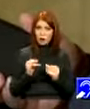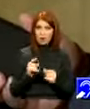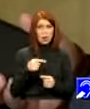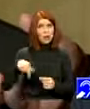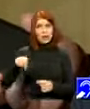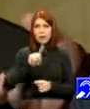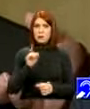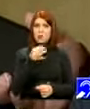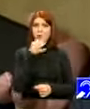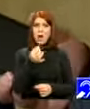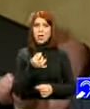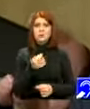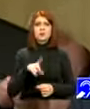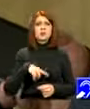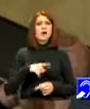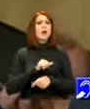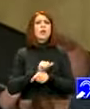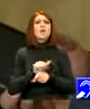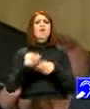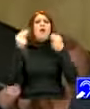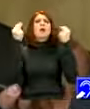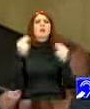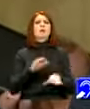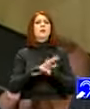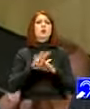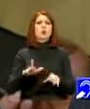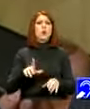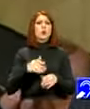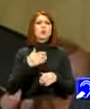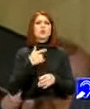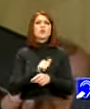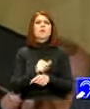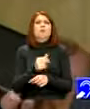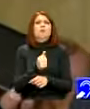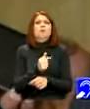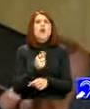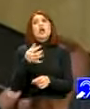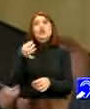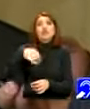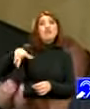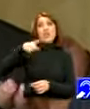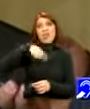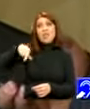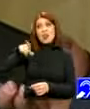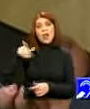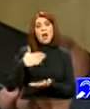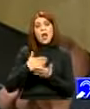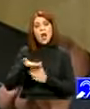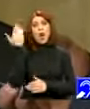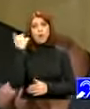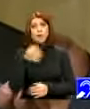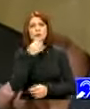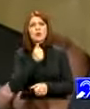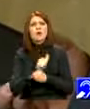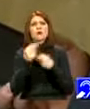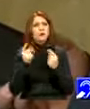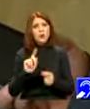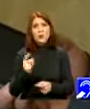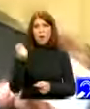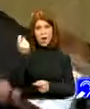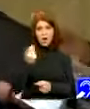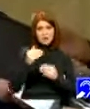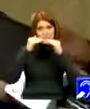în proiect superrentabil ca de acum încolo va fi Paradisul poate ceilalți Care au fost la guvernare a fost că e fantastic nu a venit să